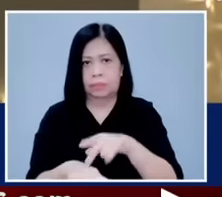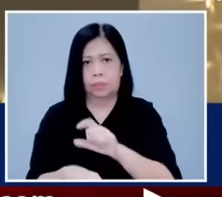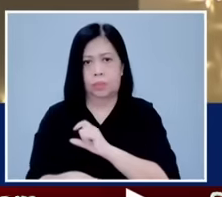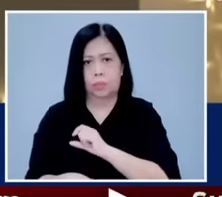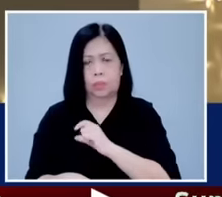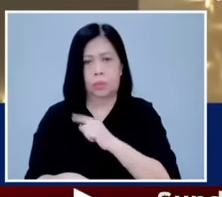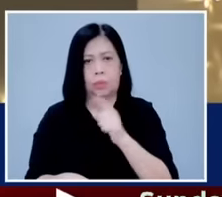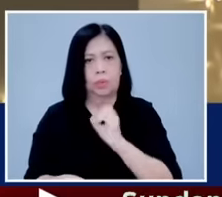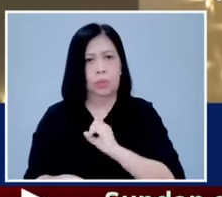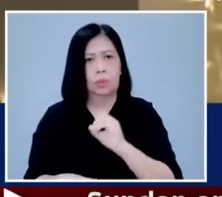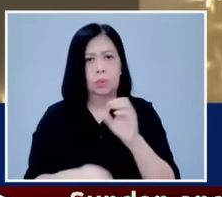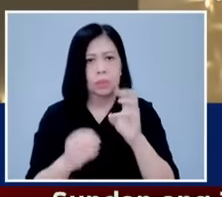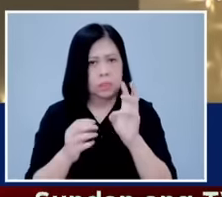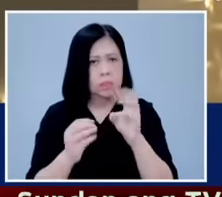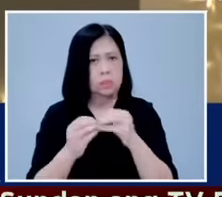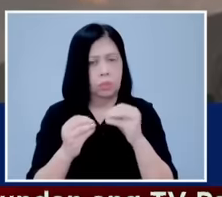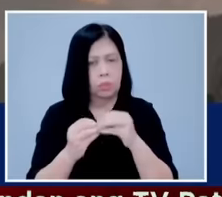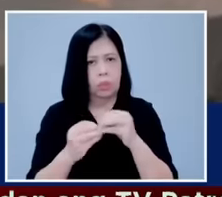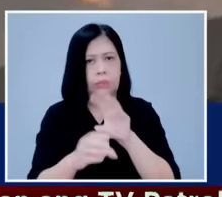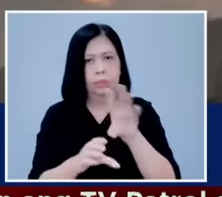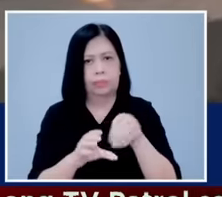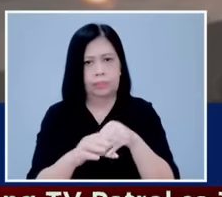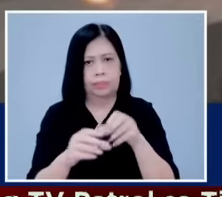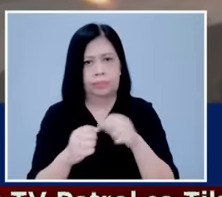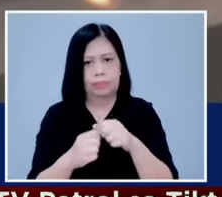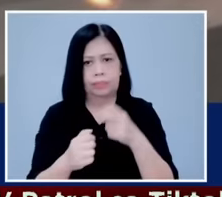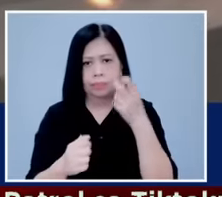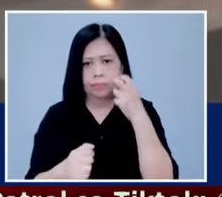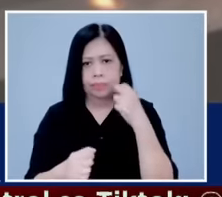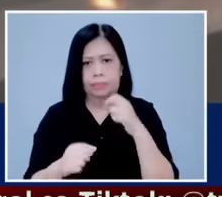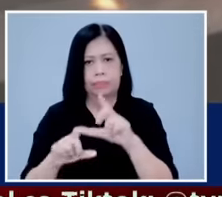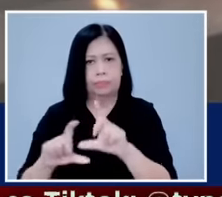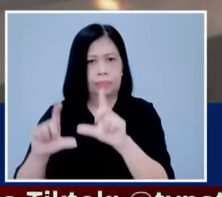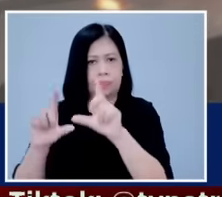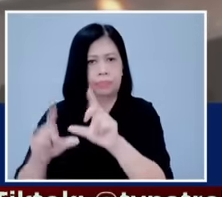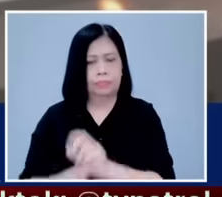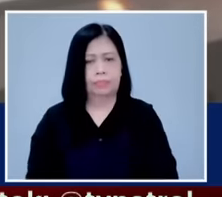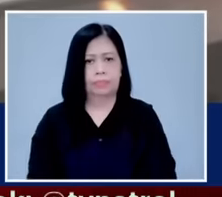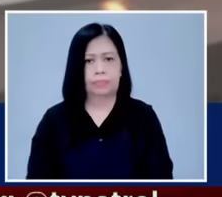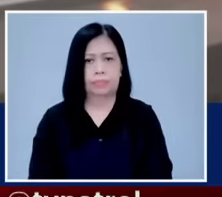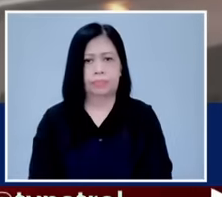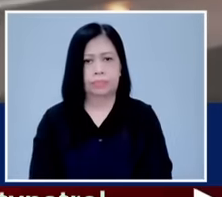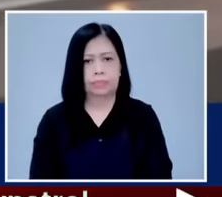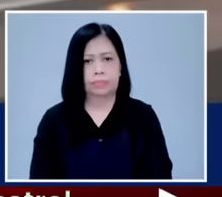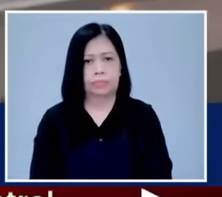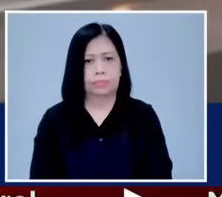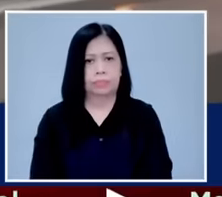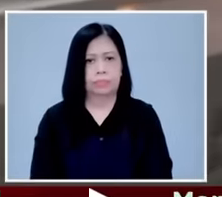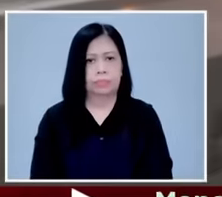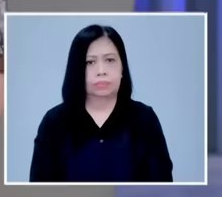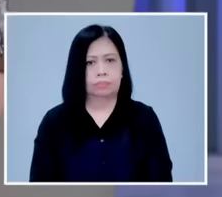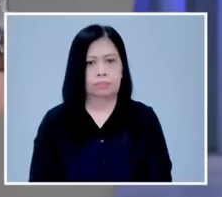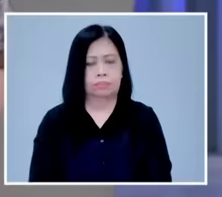may anim pang sangkot sa krimen. Job Manahan, ABS-CBN News.